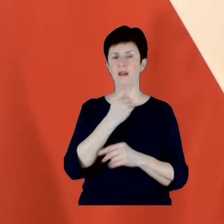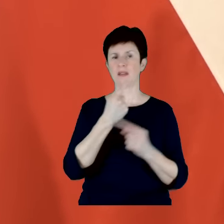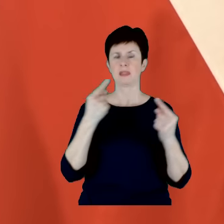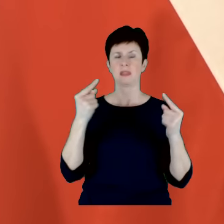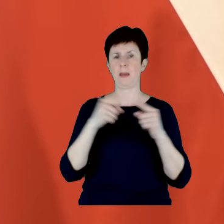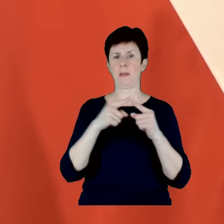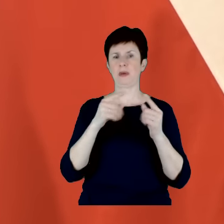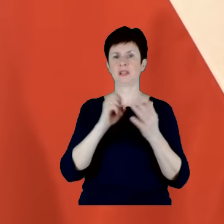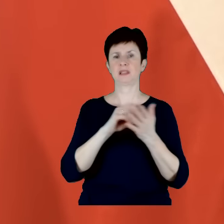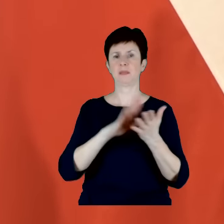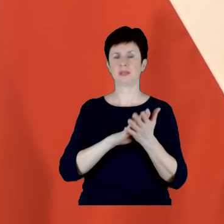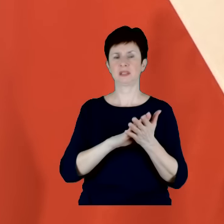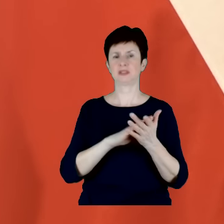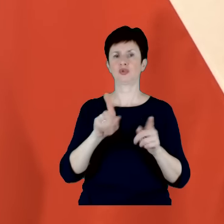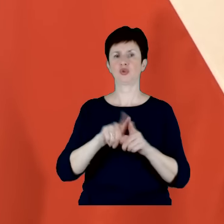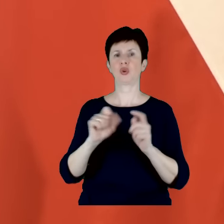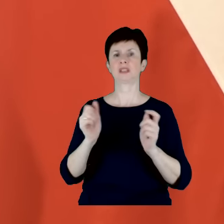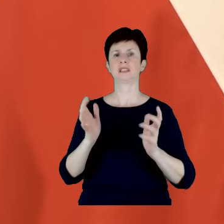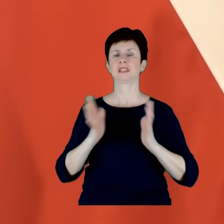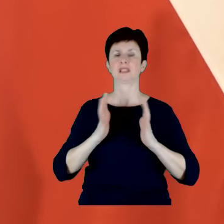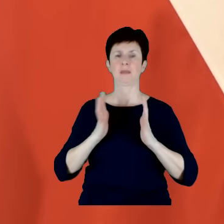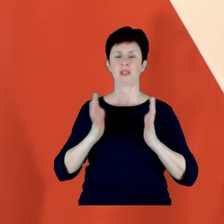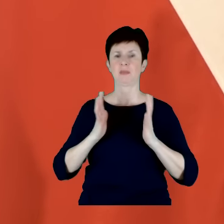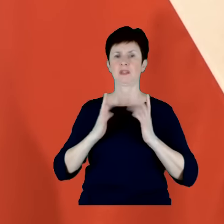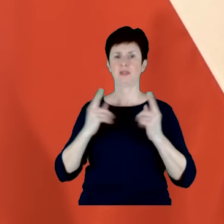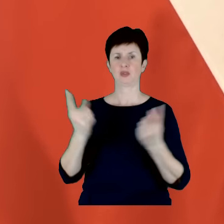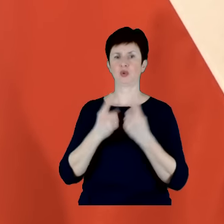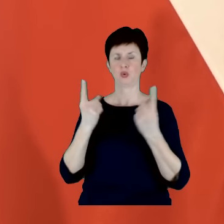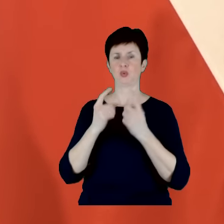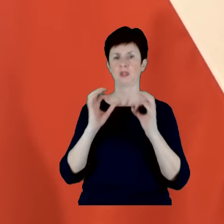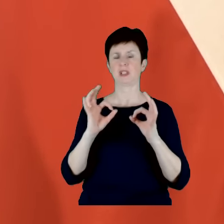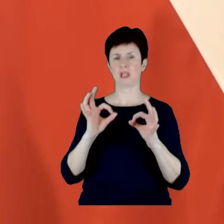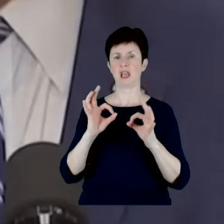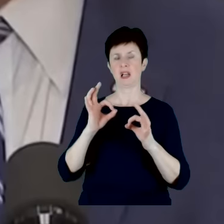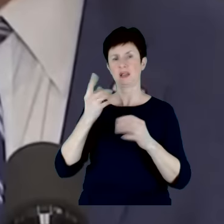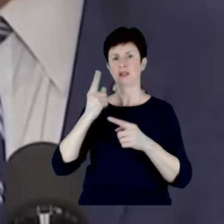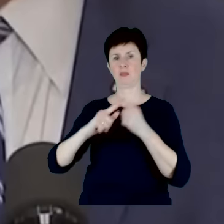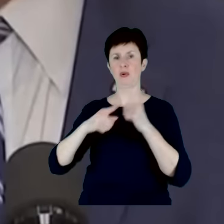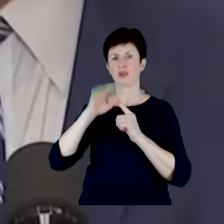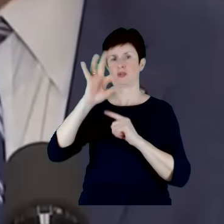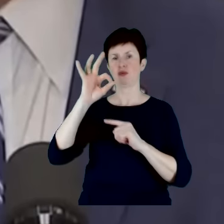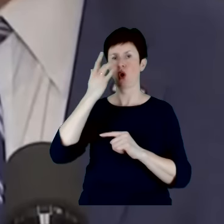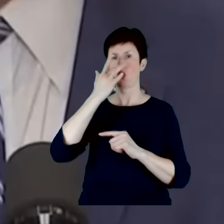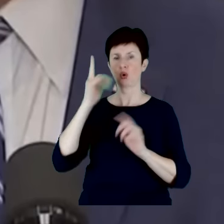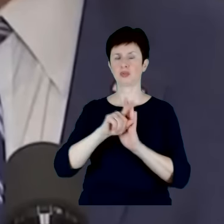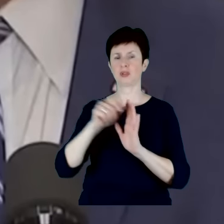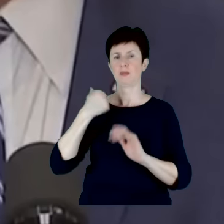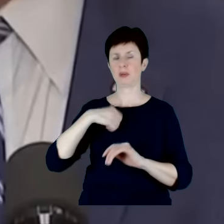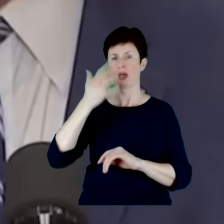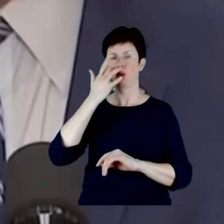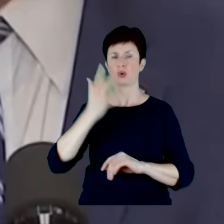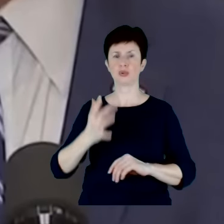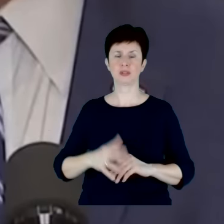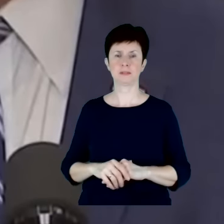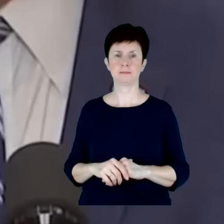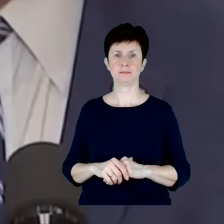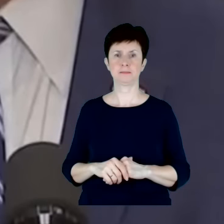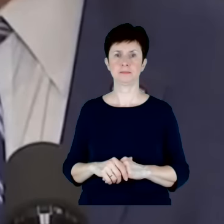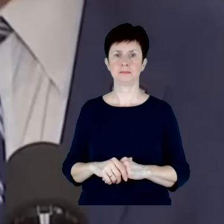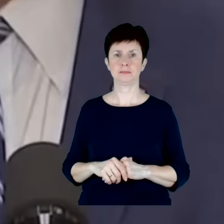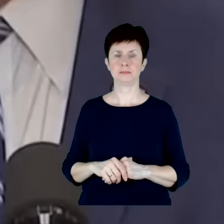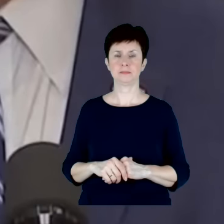jakie wytworzyła polityka Rosji i Białorusi w tej kwestii. Ostatnio amerykańskie